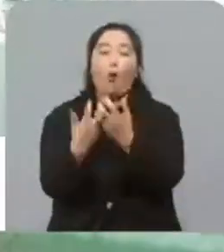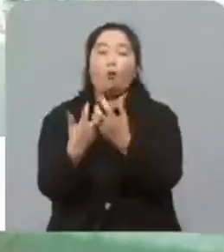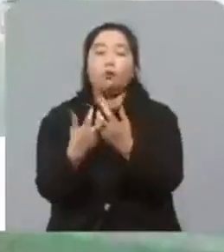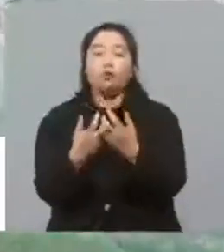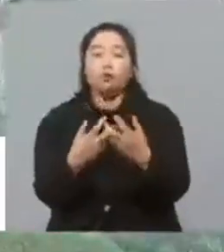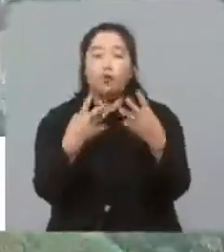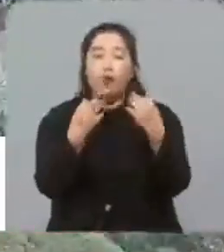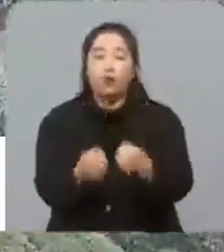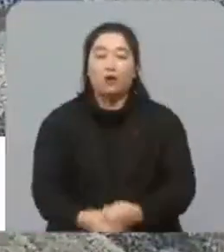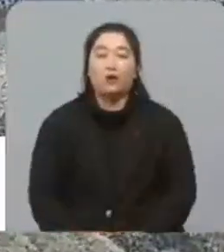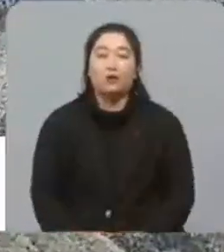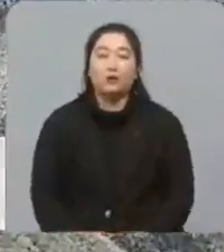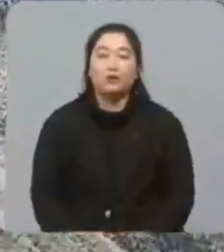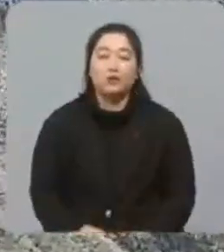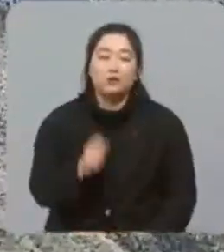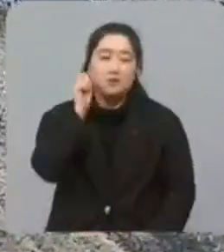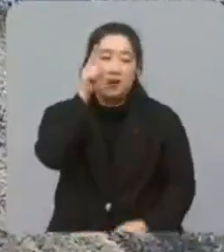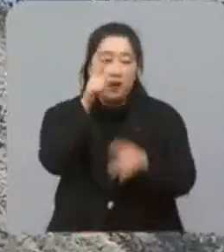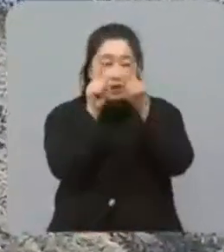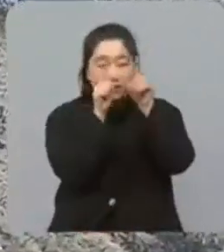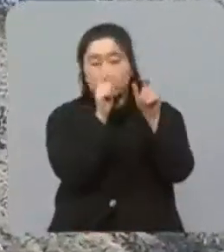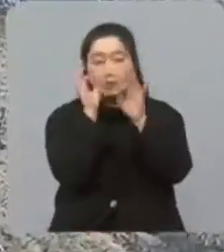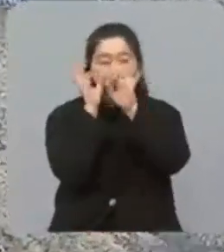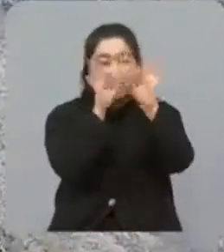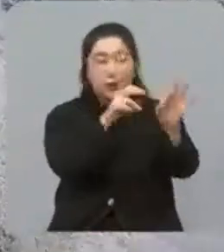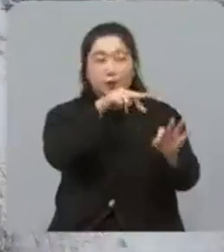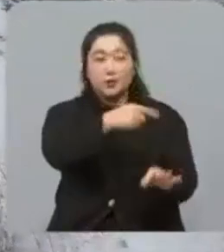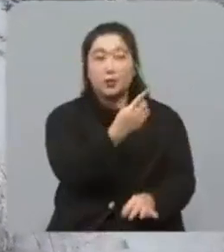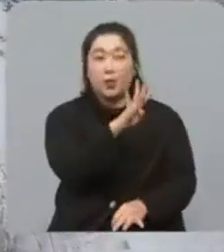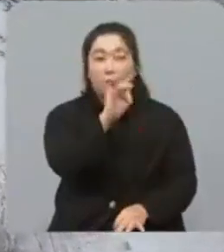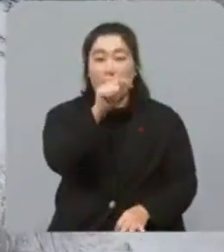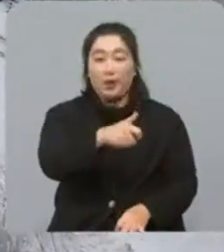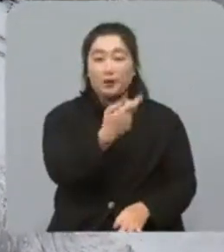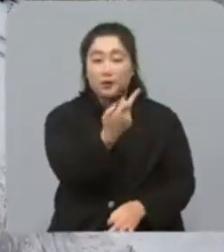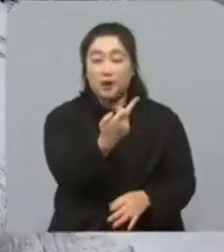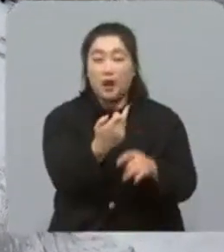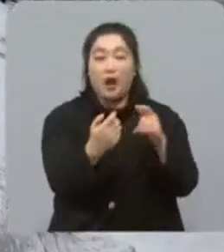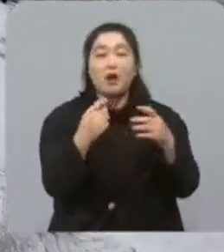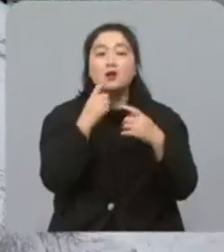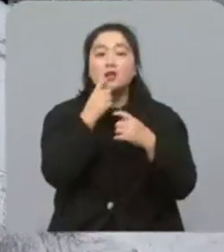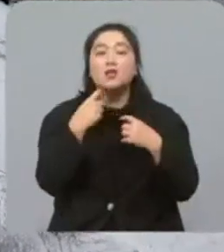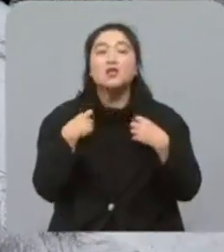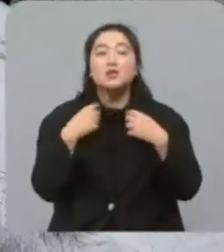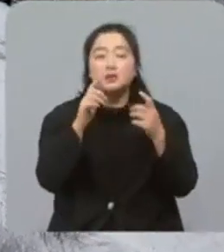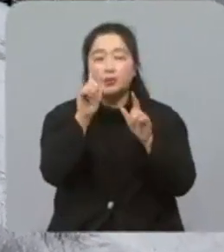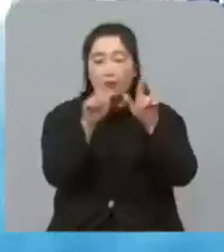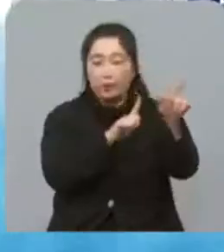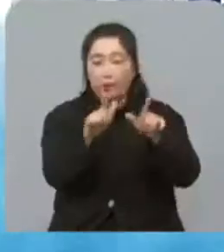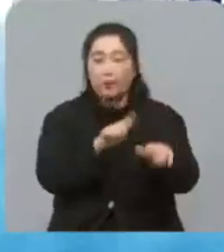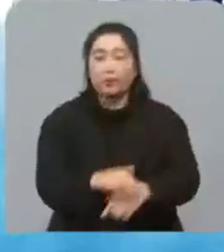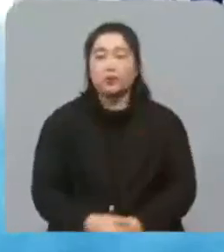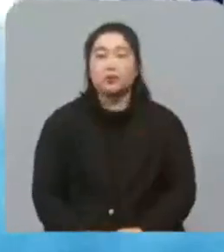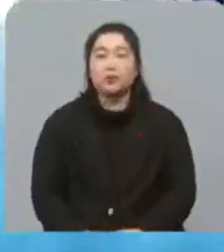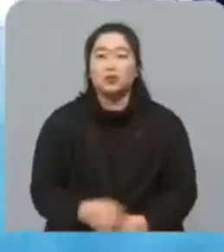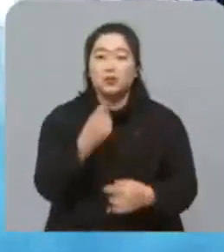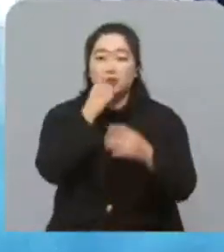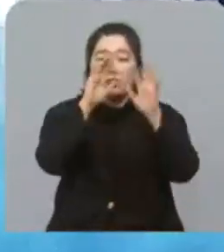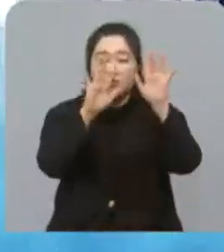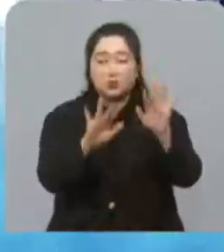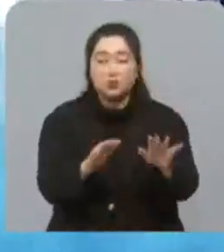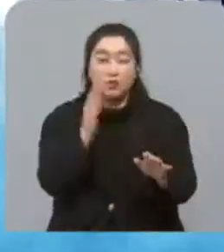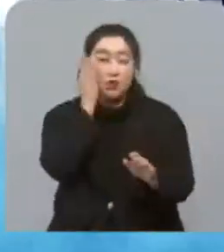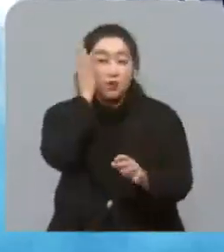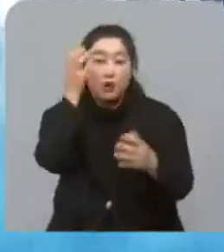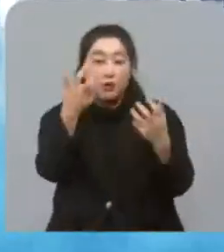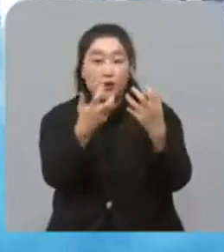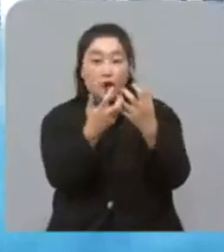뒤덮였습니다. 멀리 보이는 소백산 자락은 순백색의 옷으로 갈아입었습니다. 눈과 수증기가